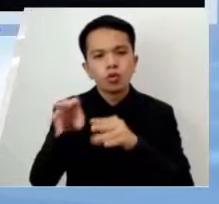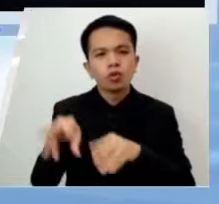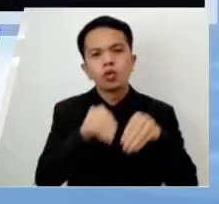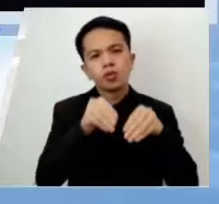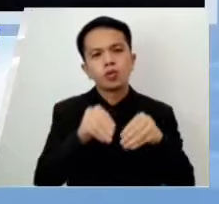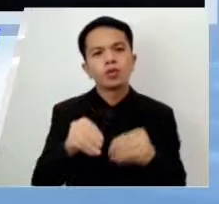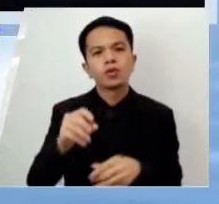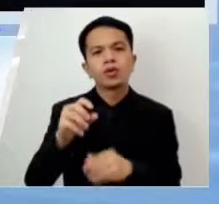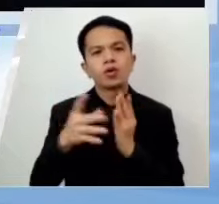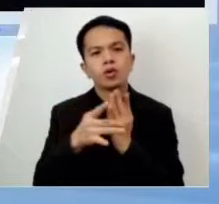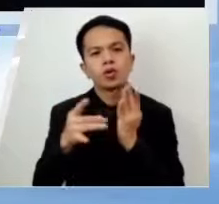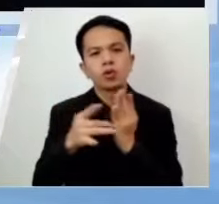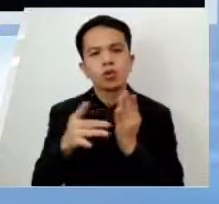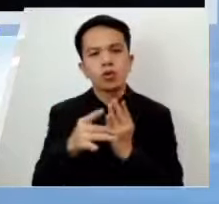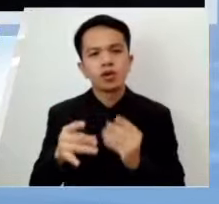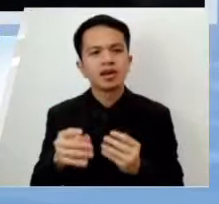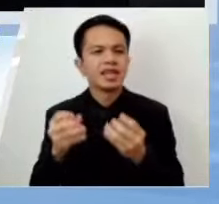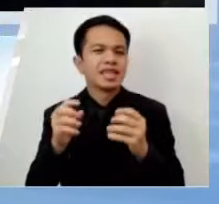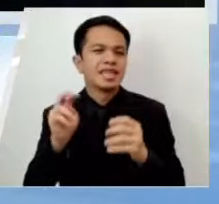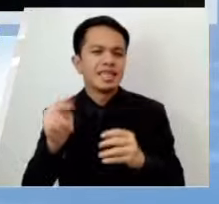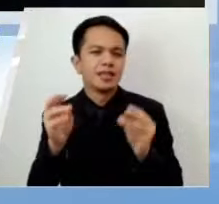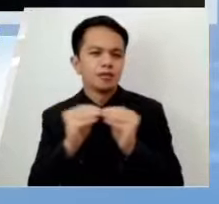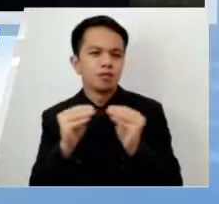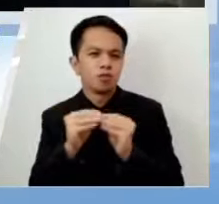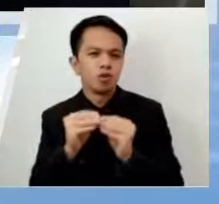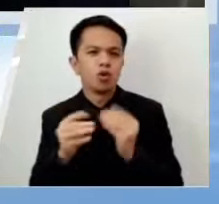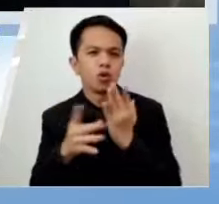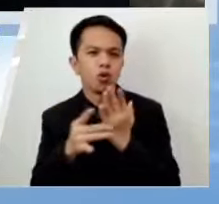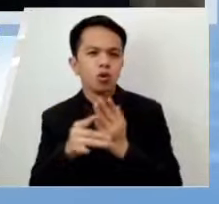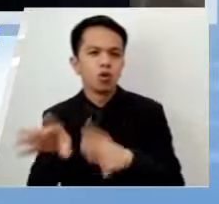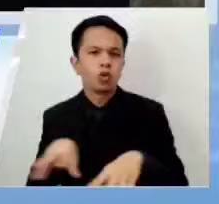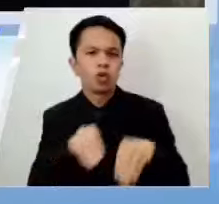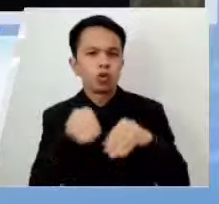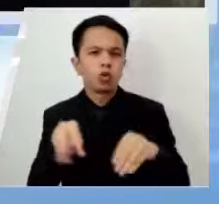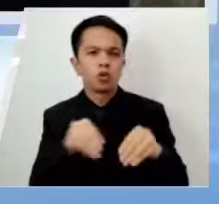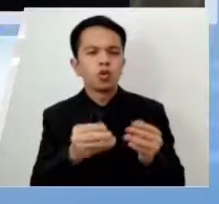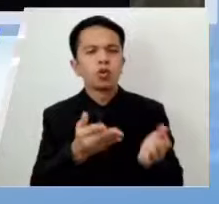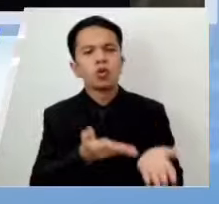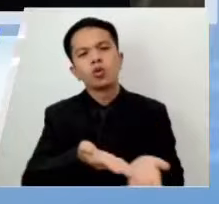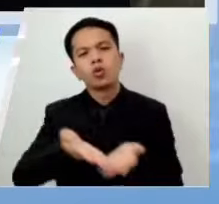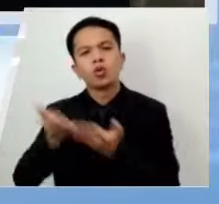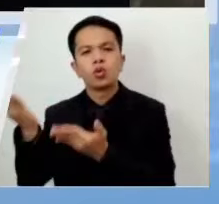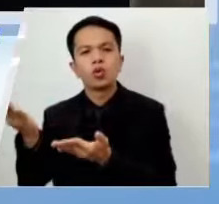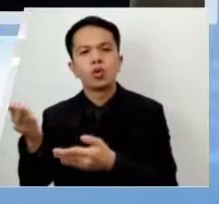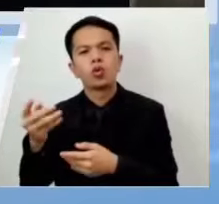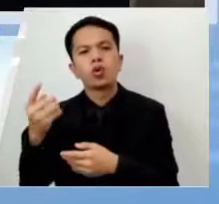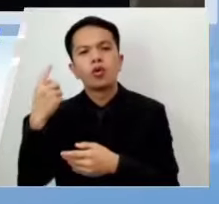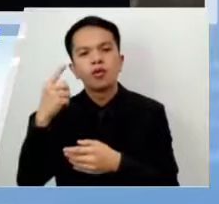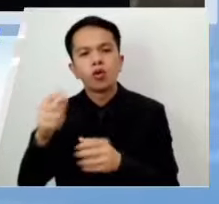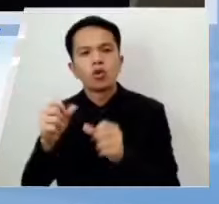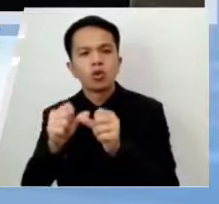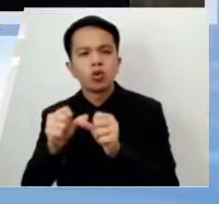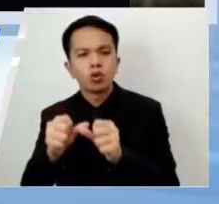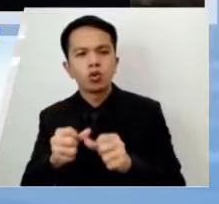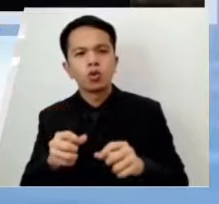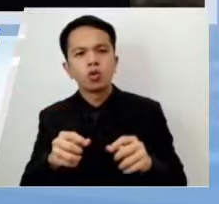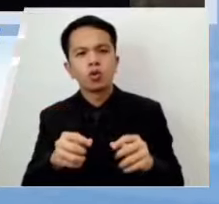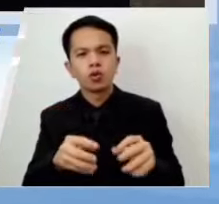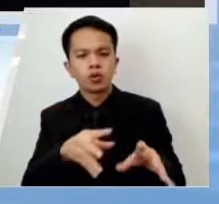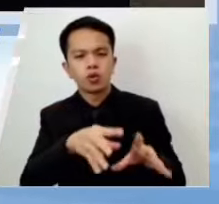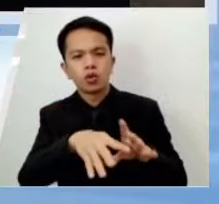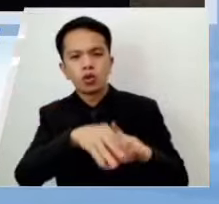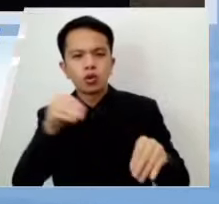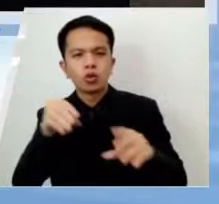kailangang mahigo para lumutang ang motor tanker. Nahahataki naman papuntang Pampang para ituloy ang siphoning. Paparating po ngayon